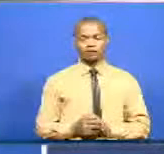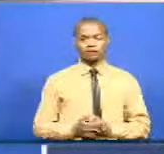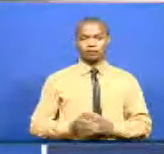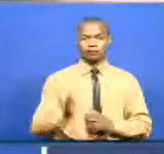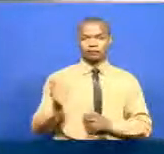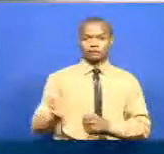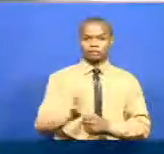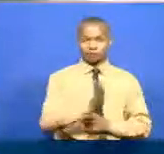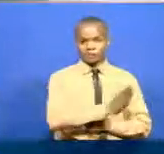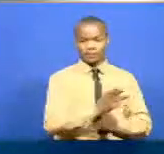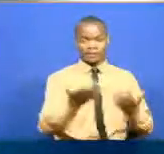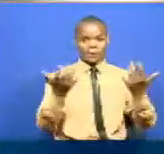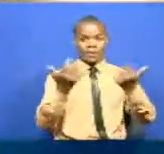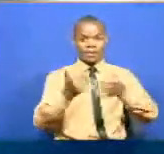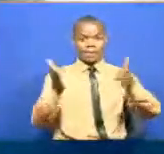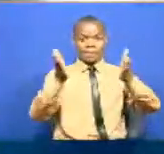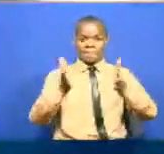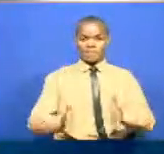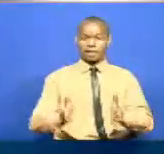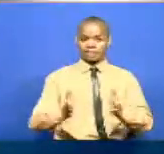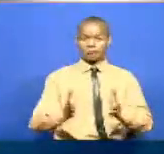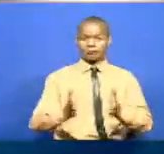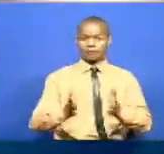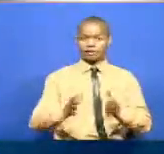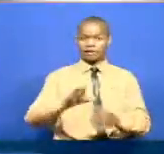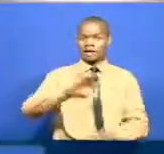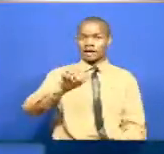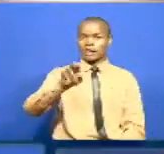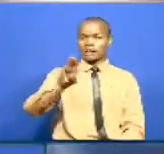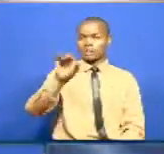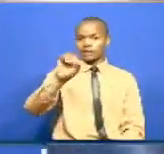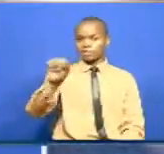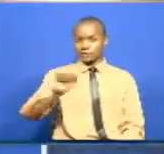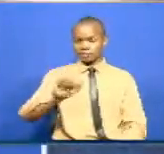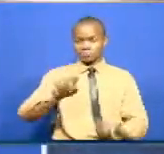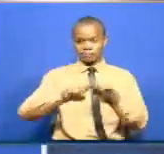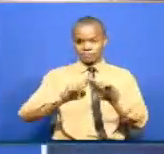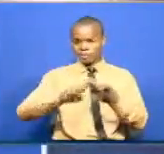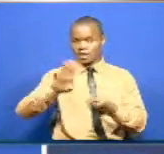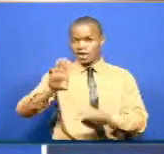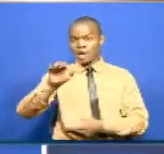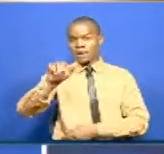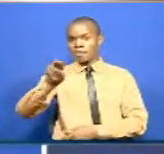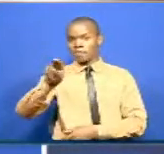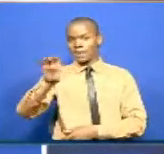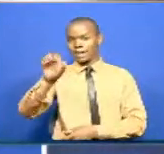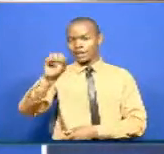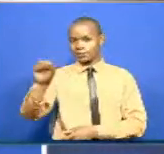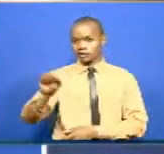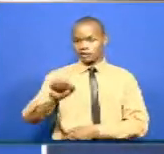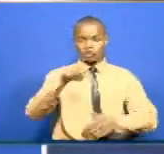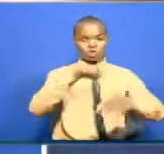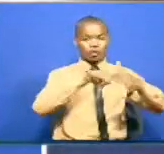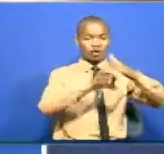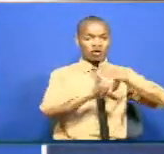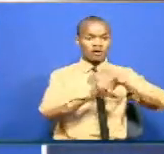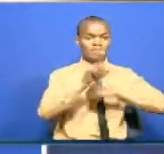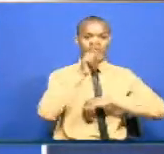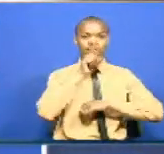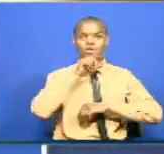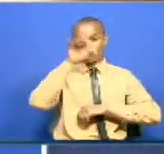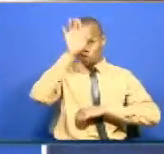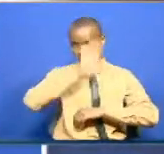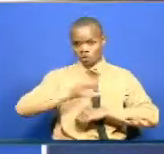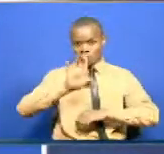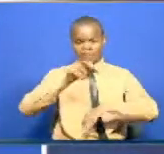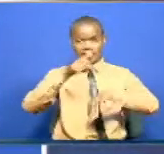Kwingineko, wachezaji wa kimataifa wa Uingereza James Maddison na Harvey Barnes walifunga mabao yao ya kwanza barani Ulaya, huku